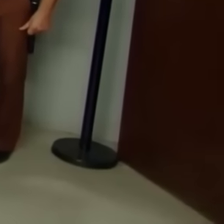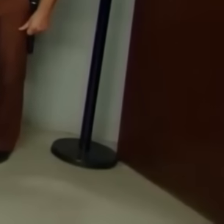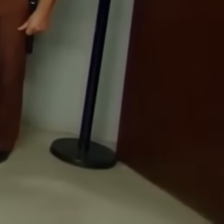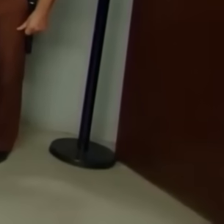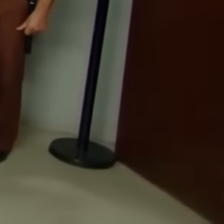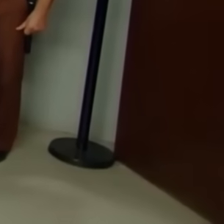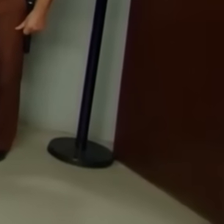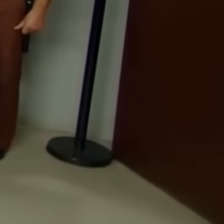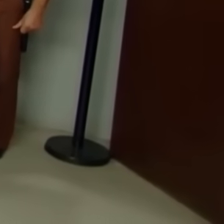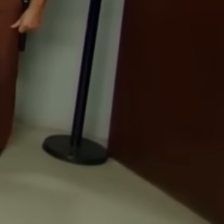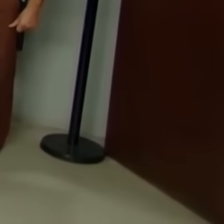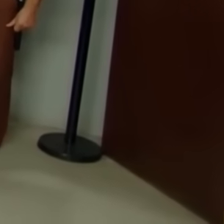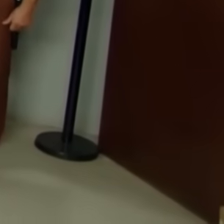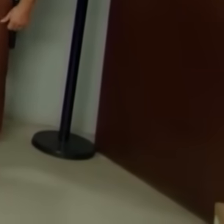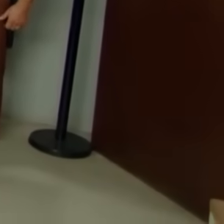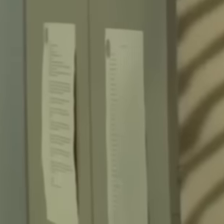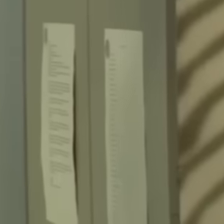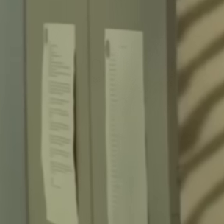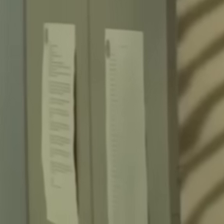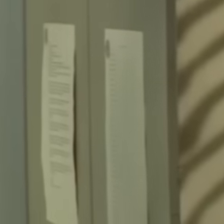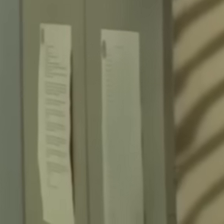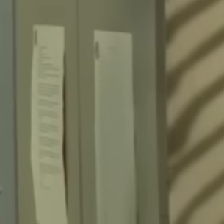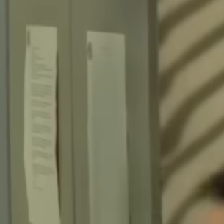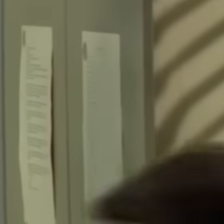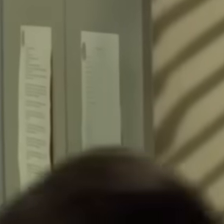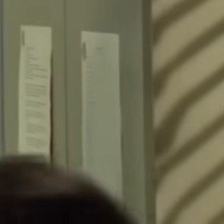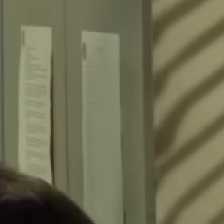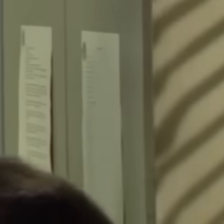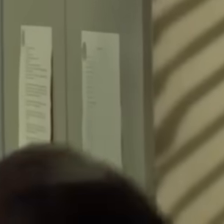Evet. Bardağı eline almıştı ama sonra geri bıraktı.